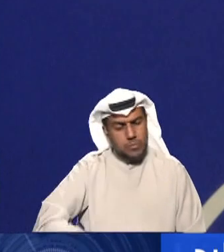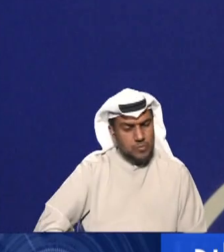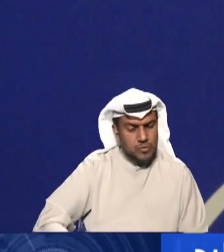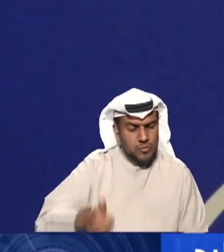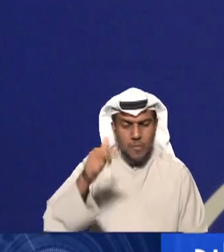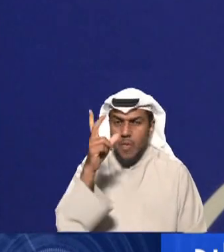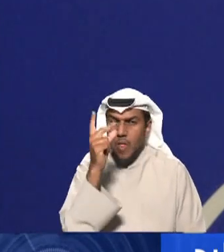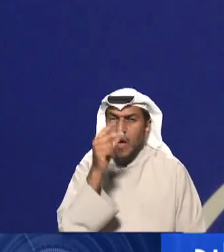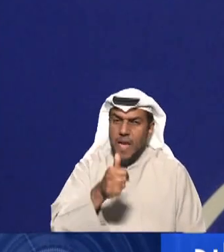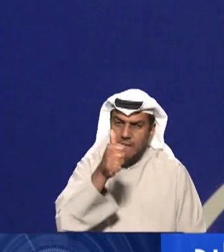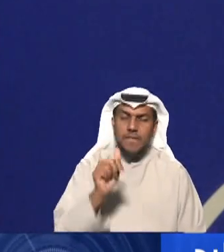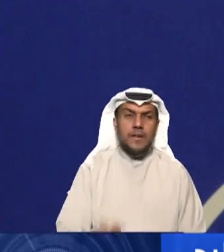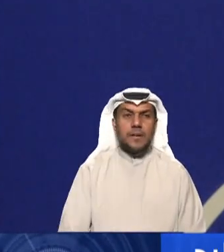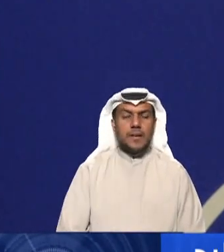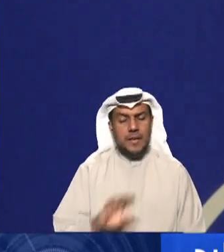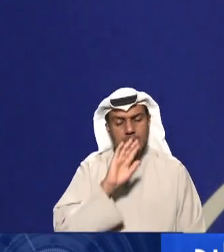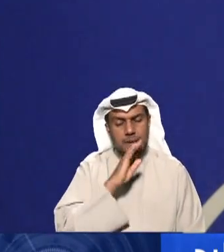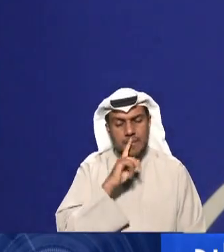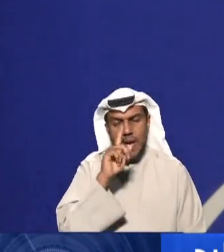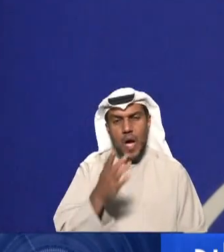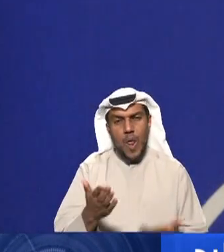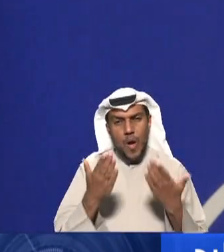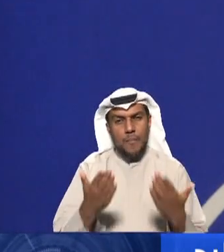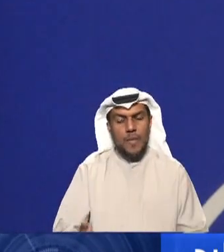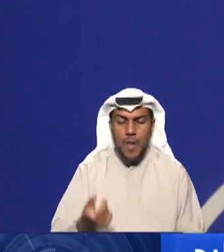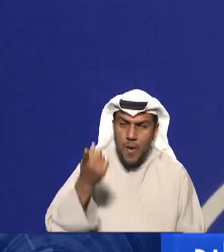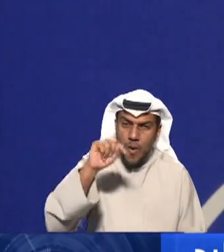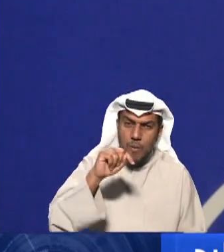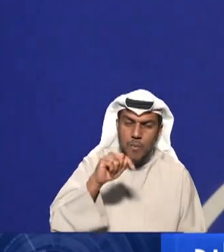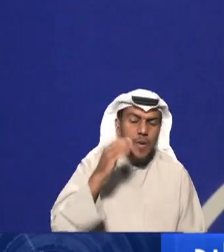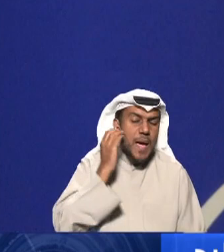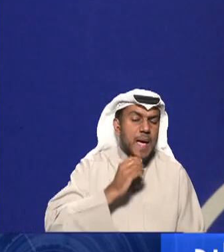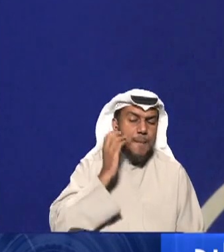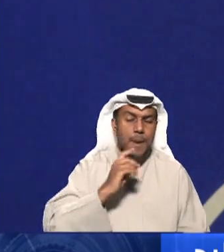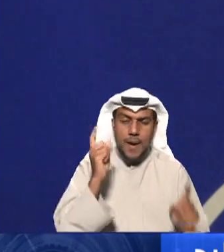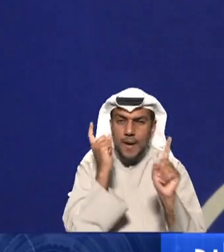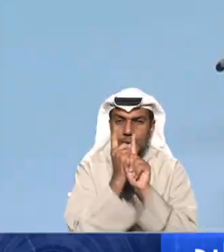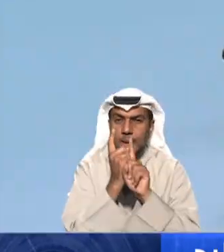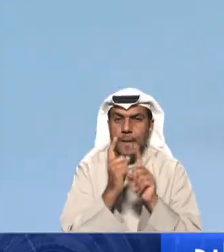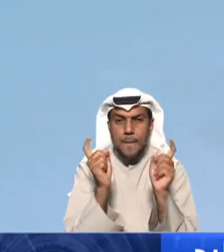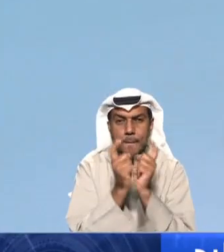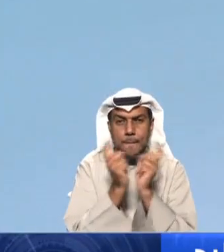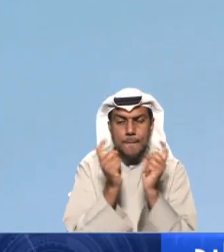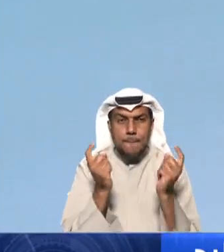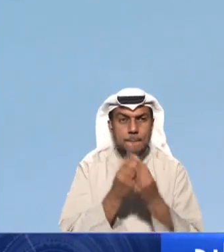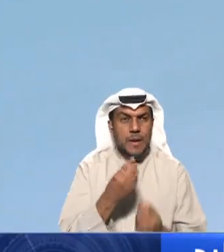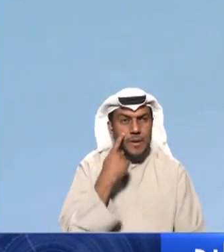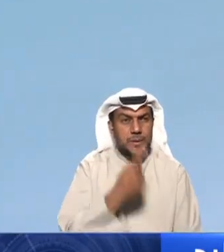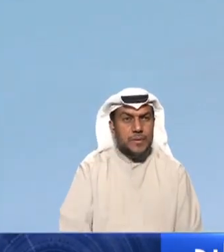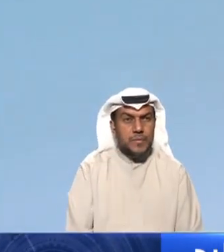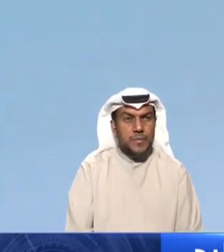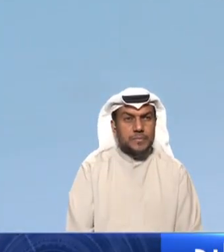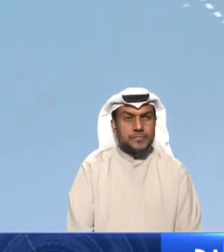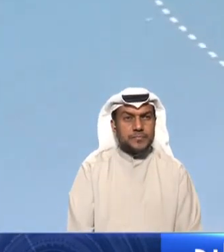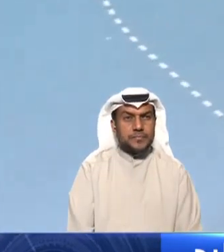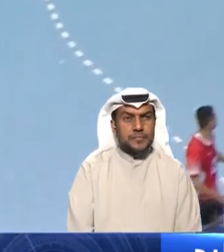أحسن. الحمد لله توا مازلتنا المقابلة تاع يوم الغد ضد المنتخب الإماراتي، منتخب قوي. سجل الأزرق تقدما في